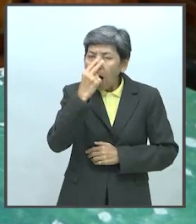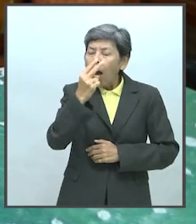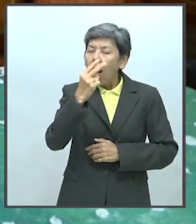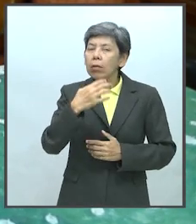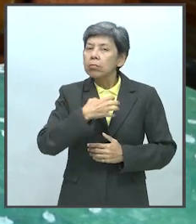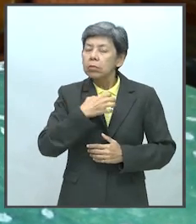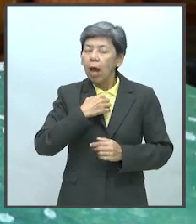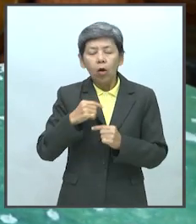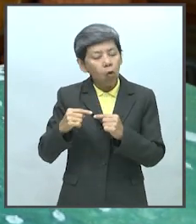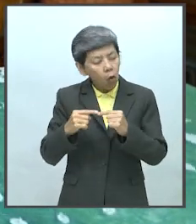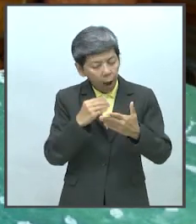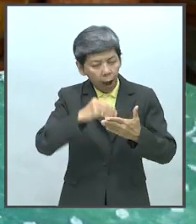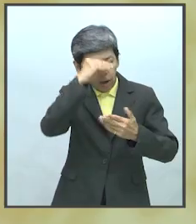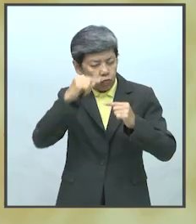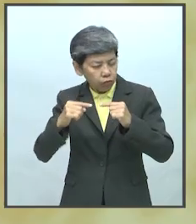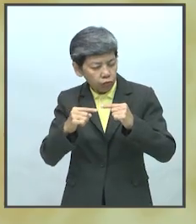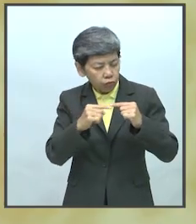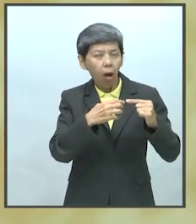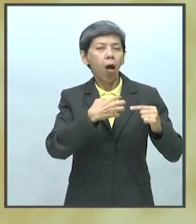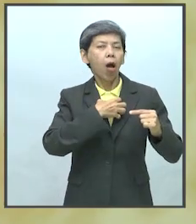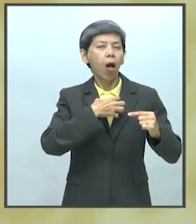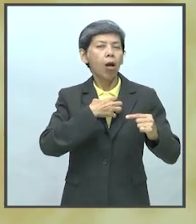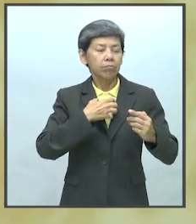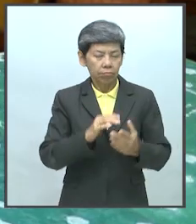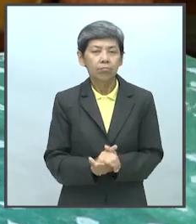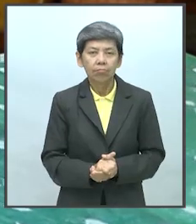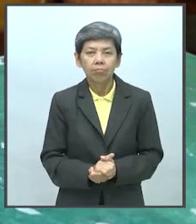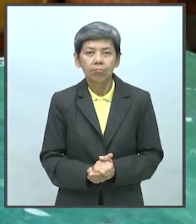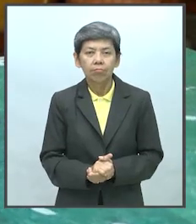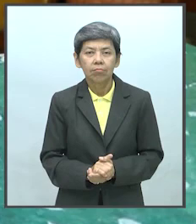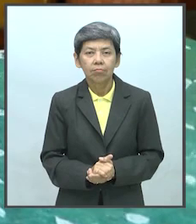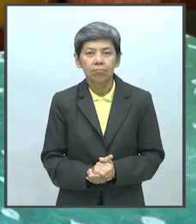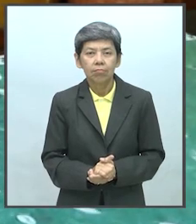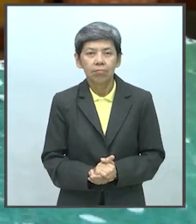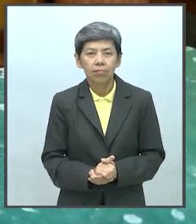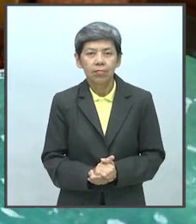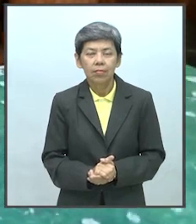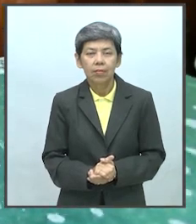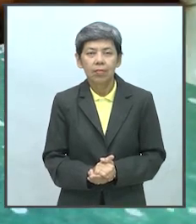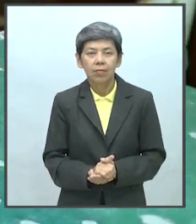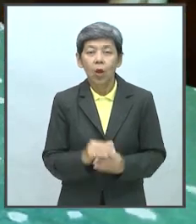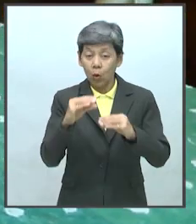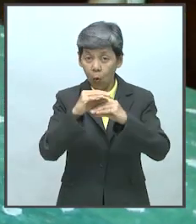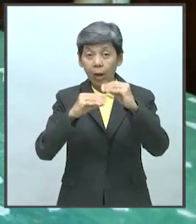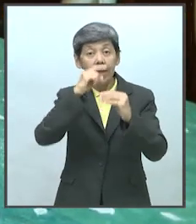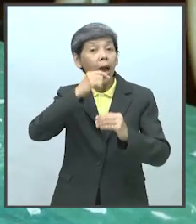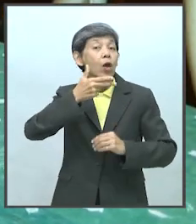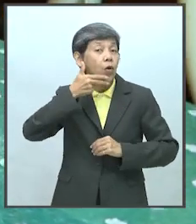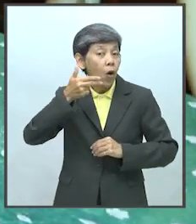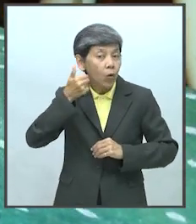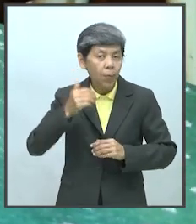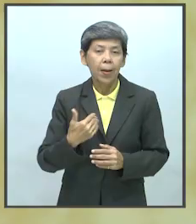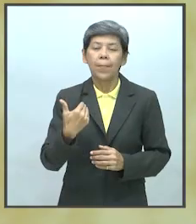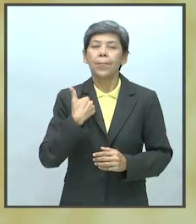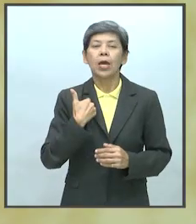สืบสานสืบต่อขนมไทยต่อไปค่ะ ครับก็โครงการอนุรักษ์ขนมไทยนะฮะก็มีเปิด